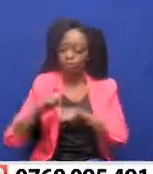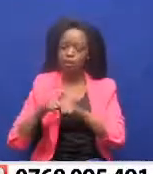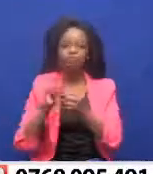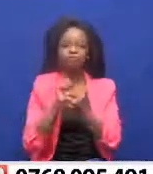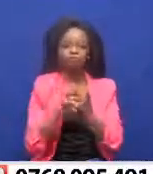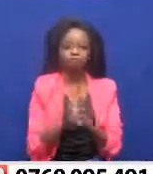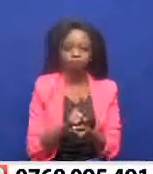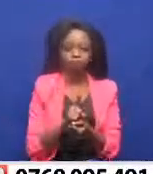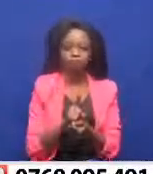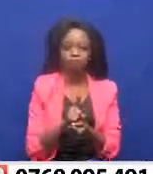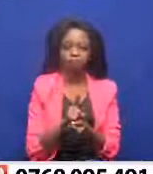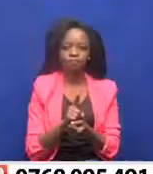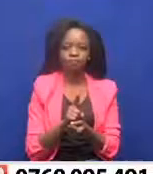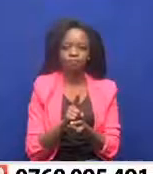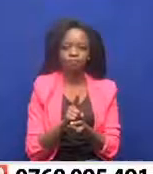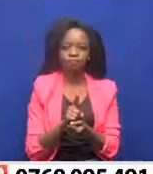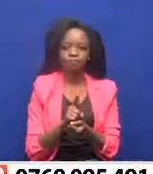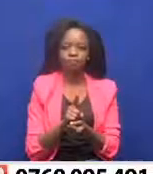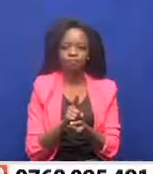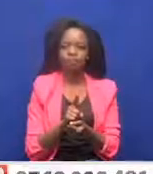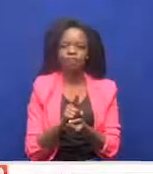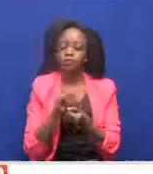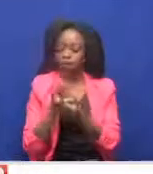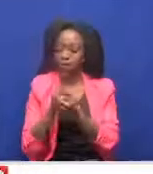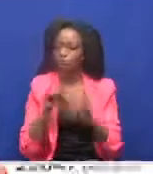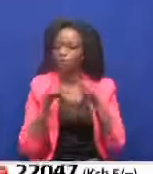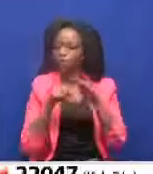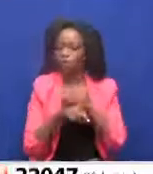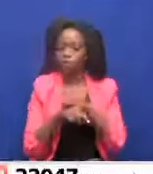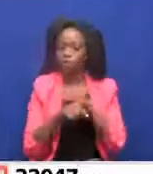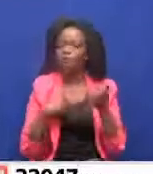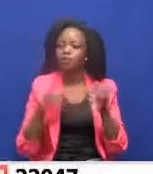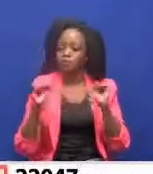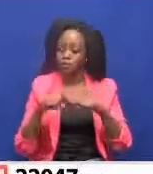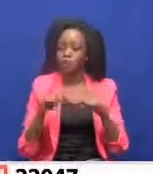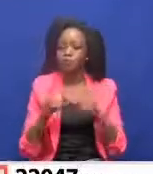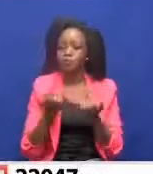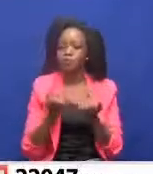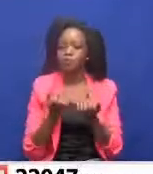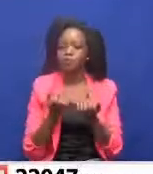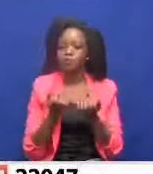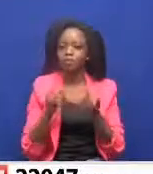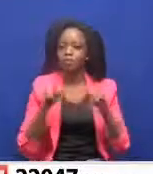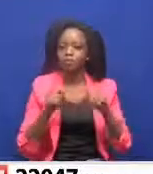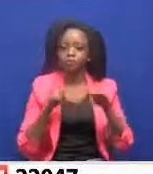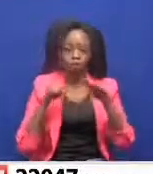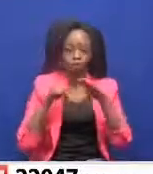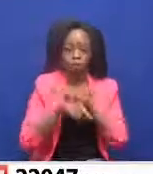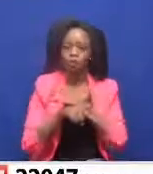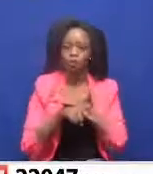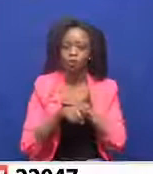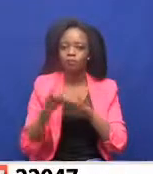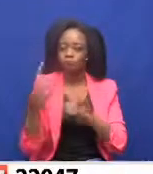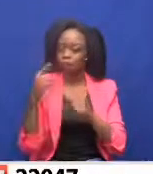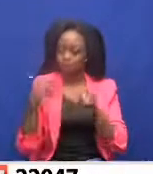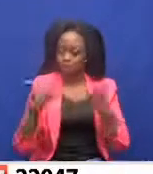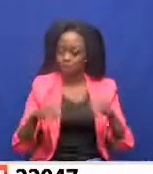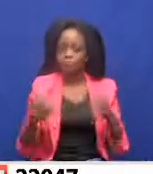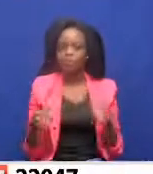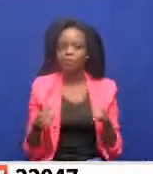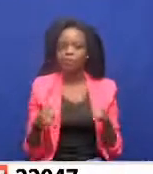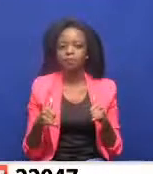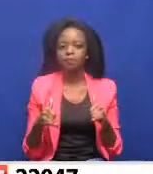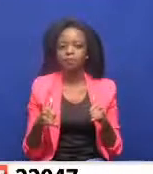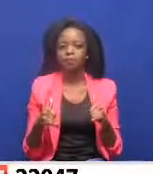11. Nikaanza kama mfungaji bora kwa bao 11, hizo ndio bao mimi naweza piga msimu hata mzunguko wa kwanza kwanza. Hata